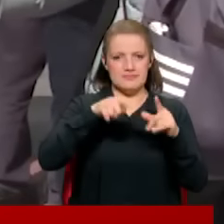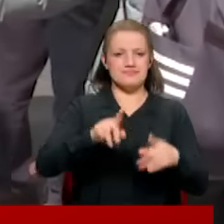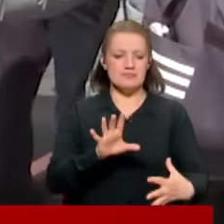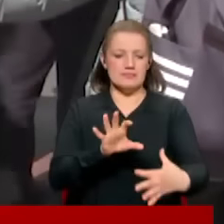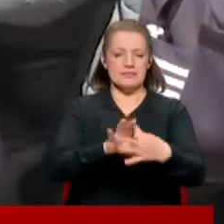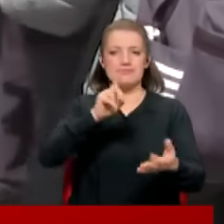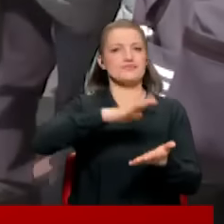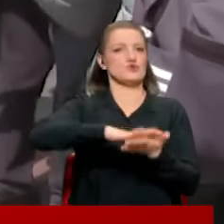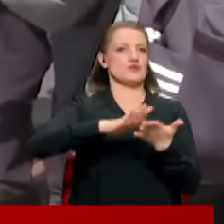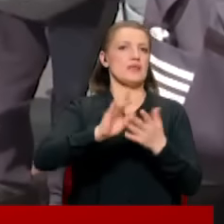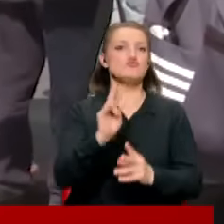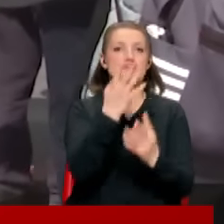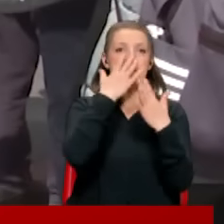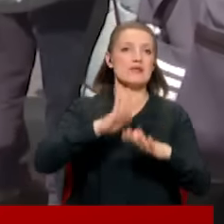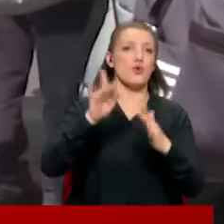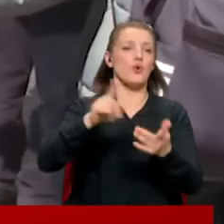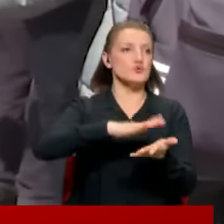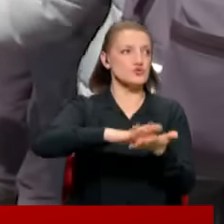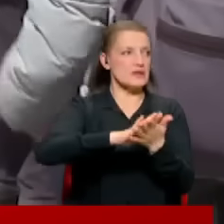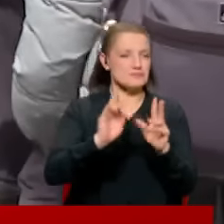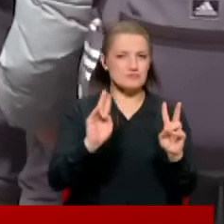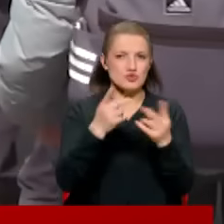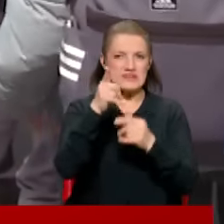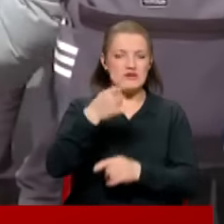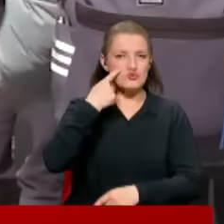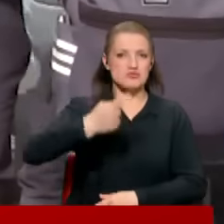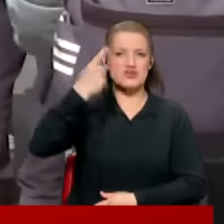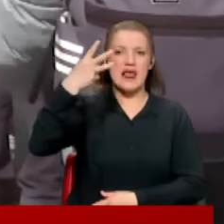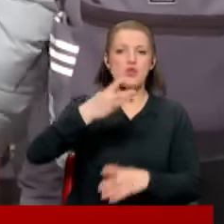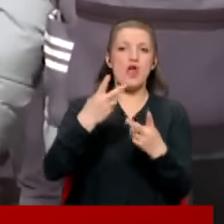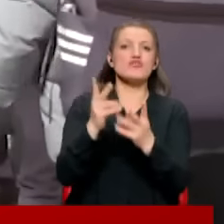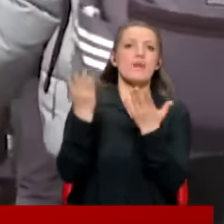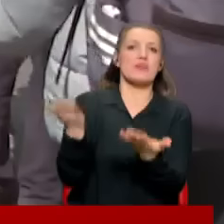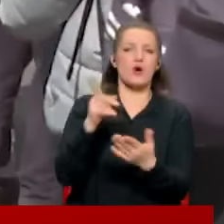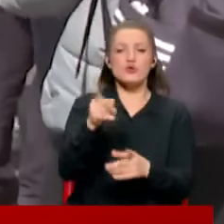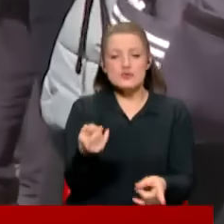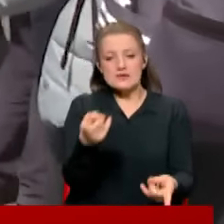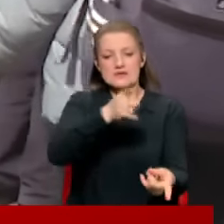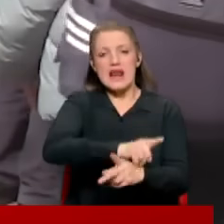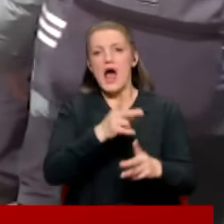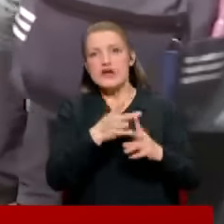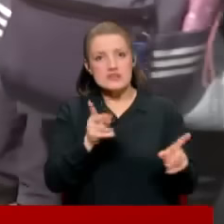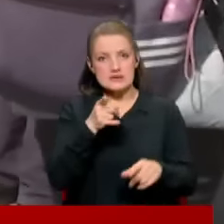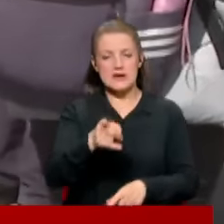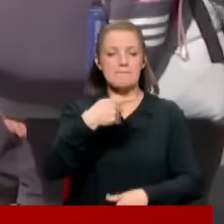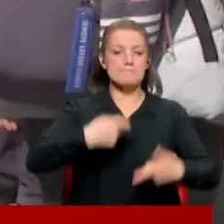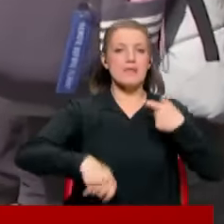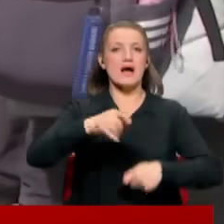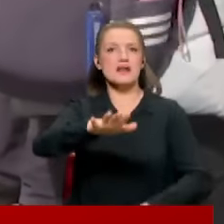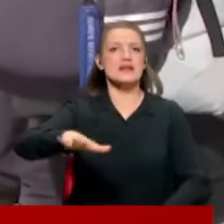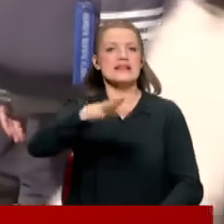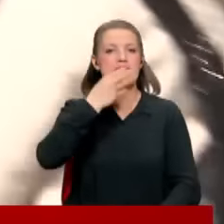ilgili bir düzenleme müjdesiydi. O düzenleme müjdesini Cumhurbaşkanı Erdoğan açıklamadı. Onun yerine açıkladıysa